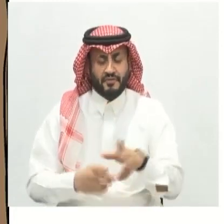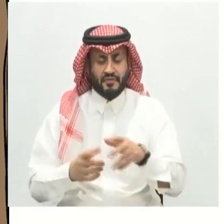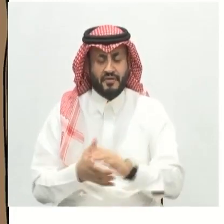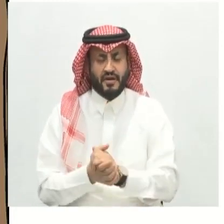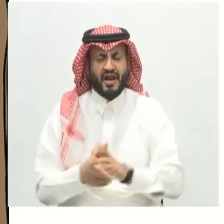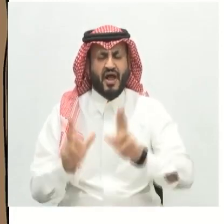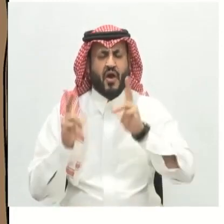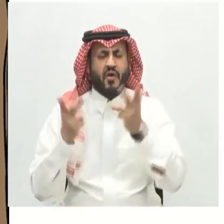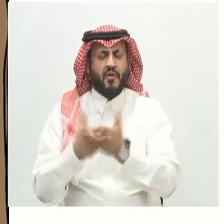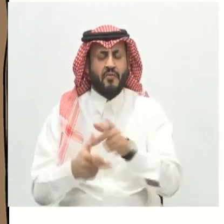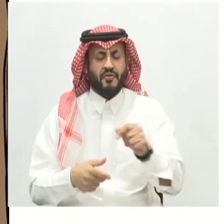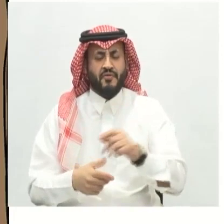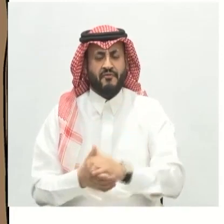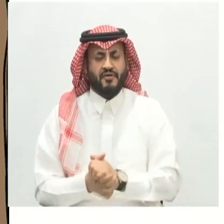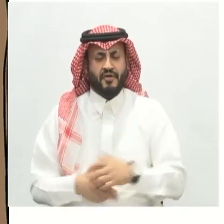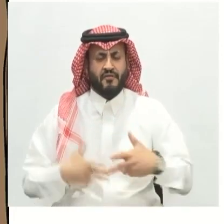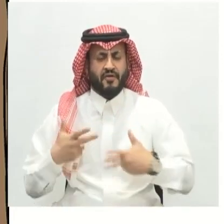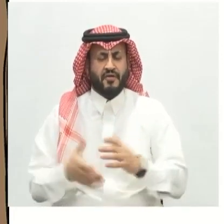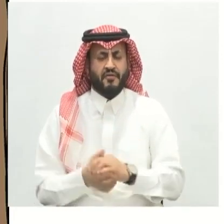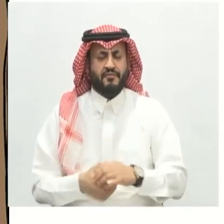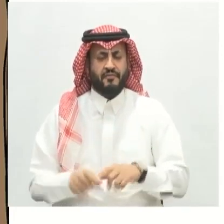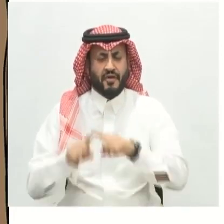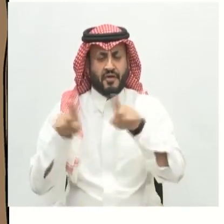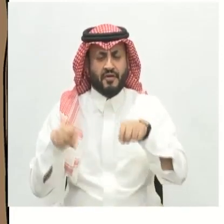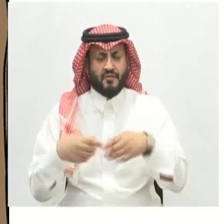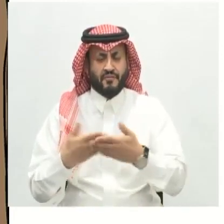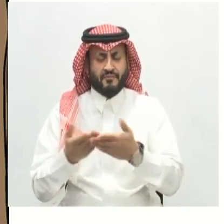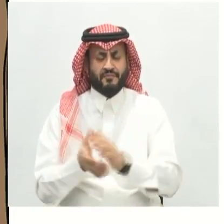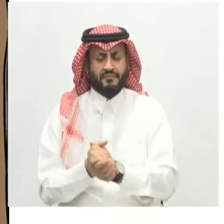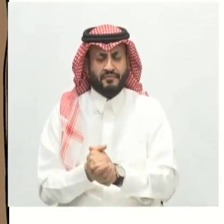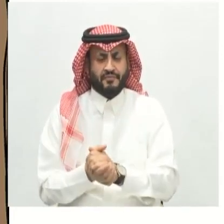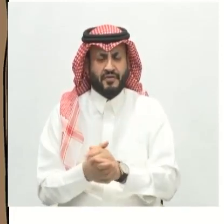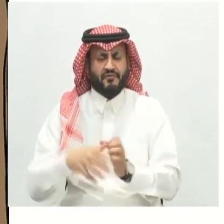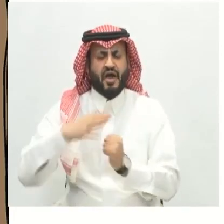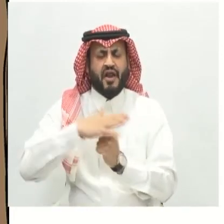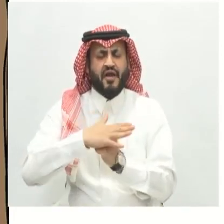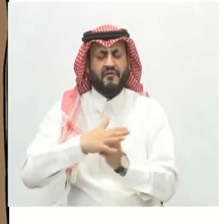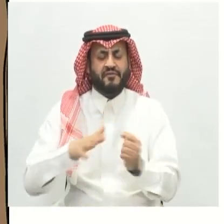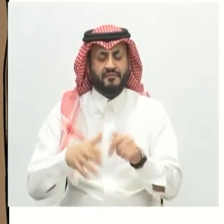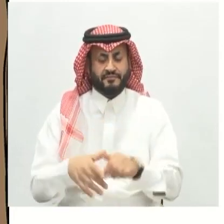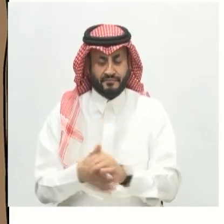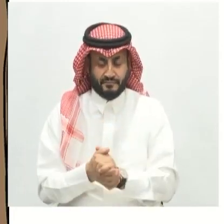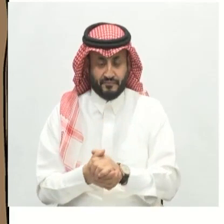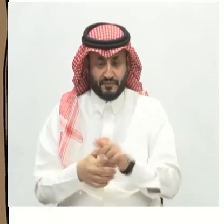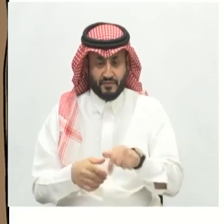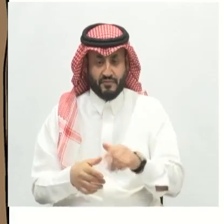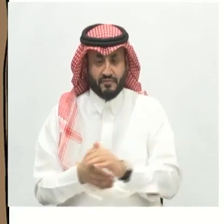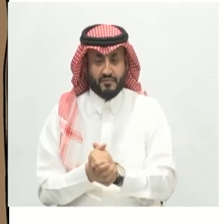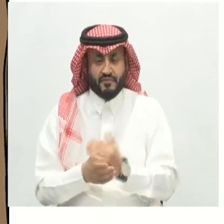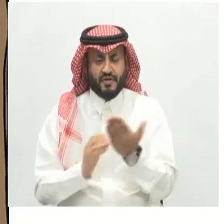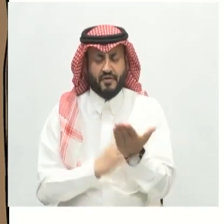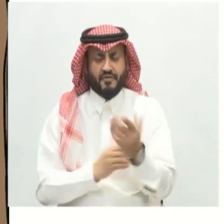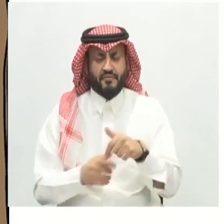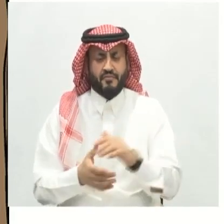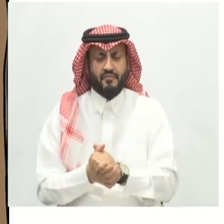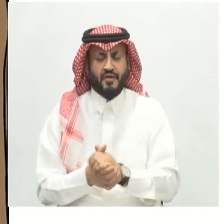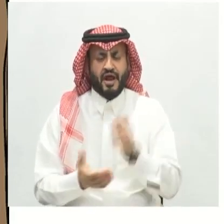المجتمع ومبادئه وهويته حسب الاسس المنصوص عليها في النظام الاساسي